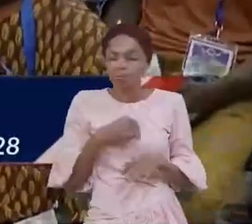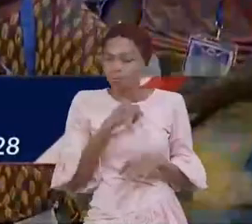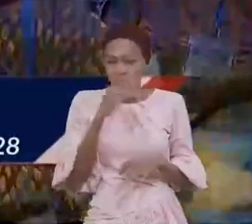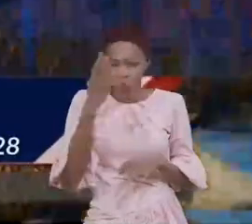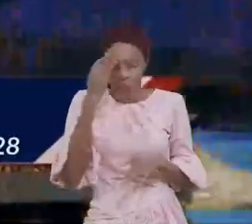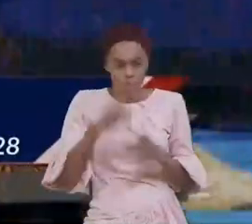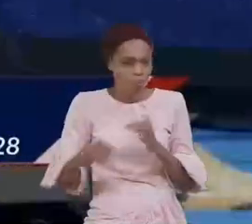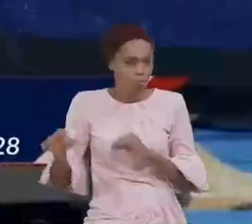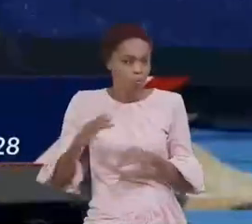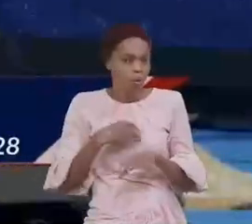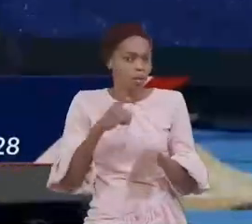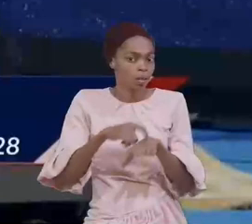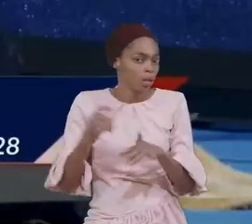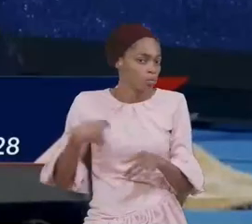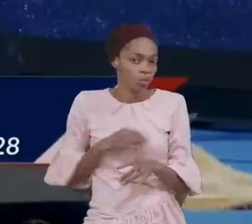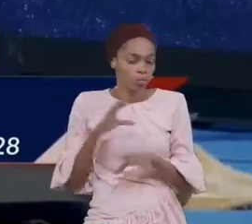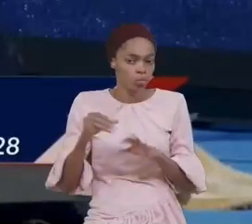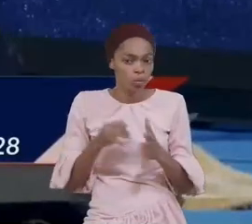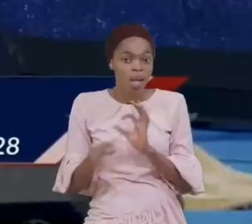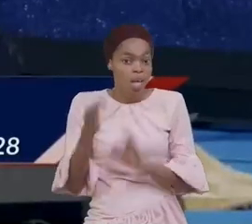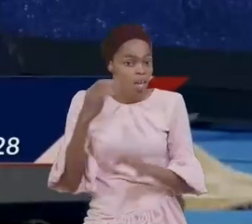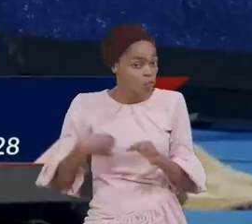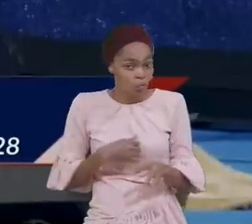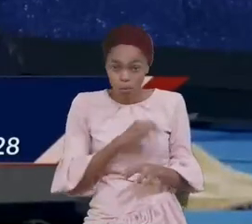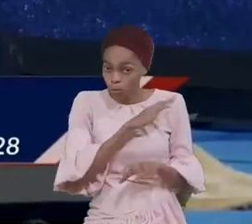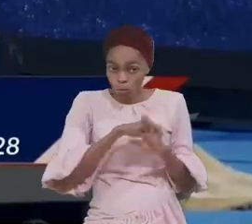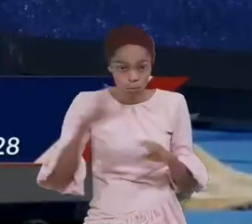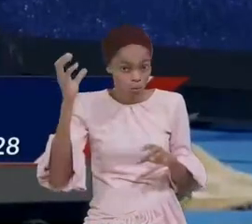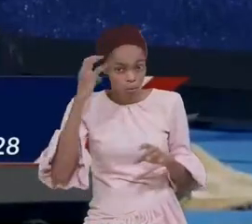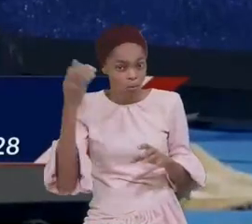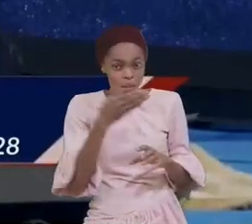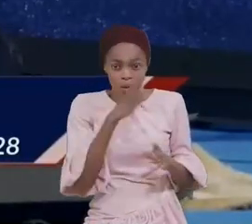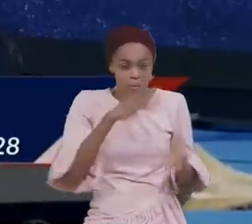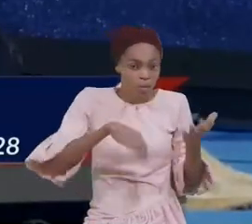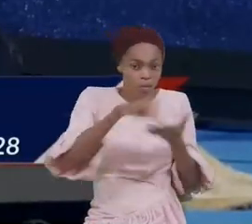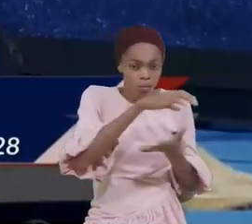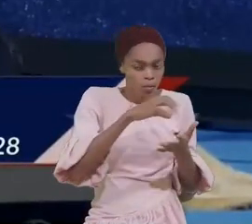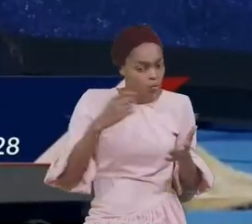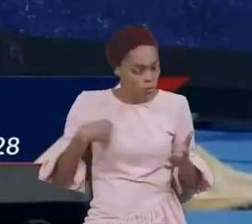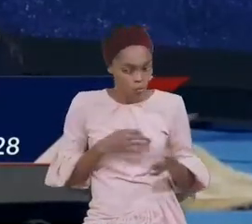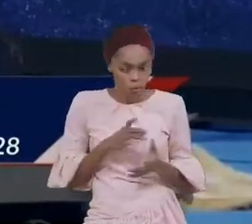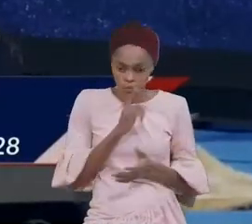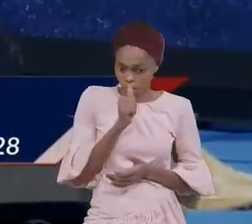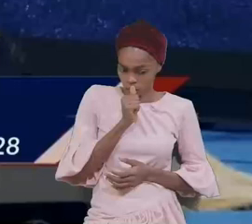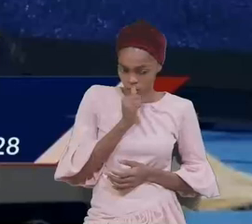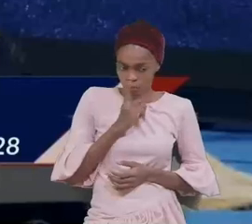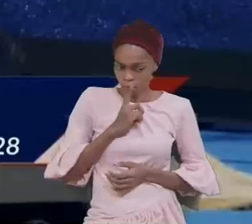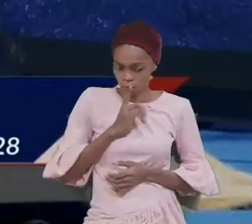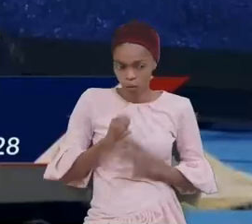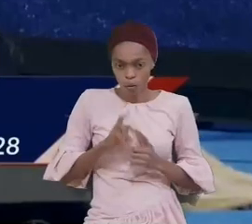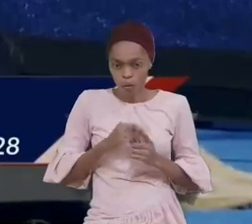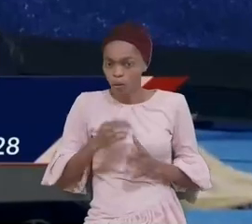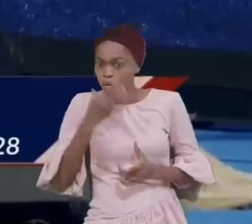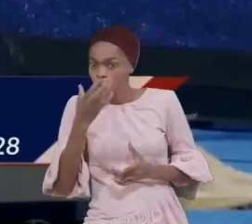faire. Si on n'écoute pas, il y aura la confusion. Alors, on va se taire quand il faut crier.